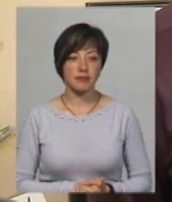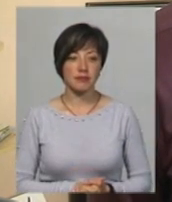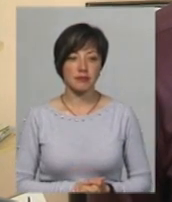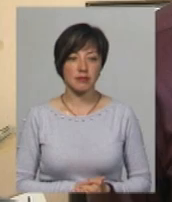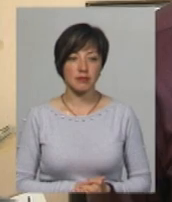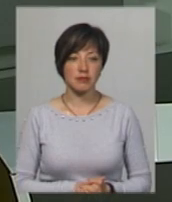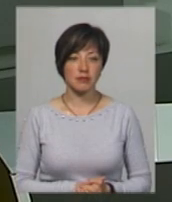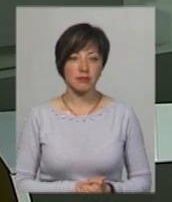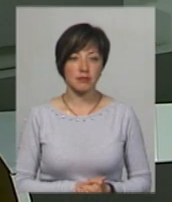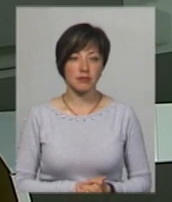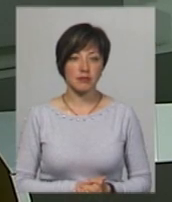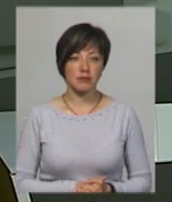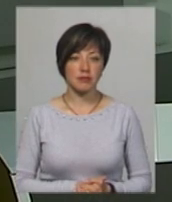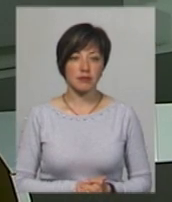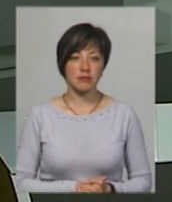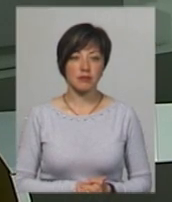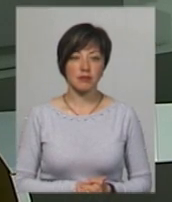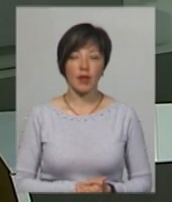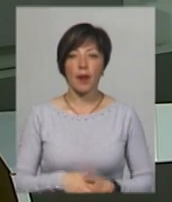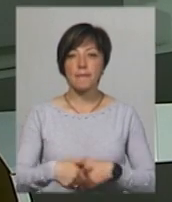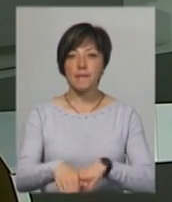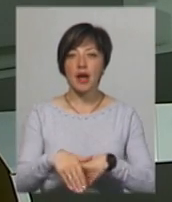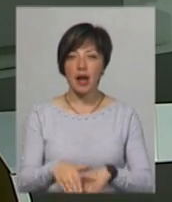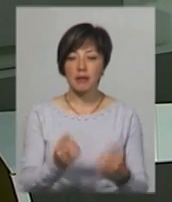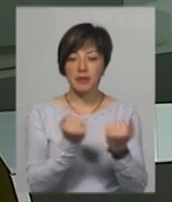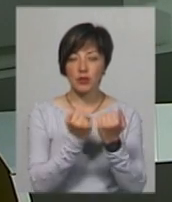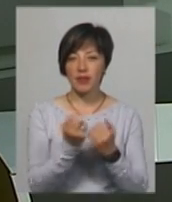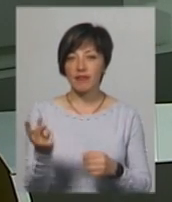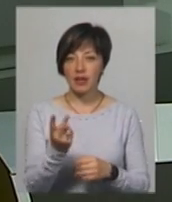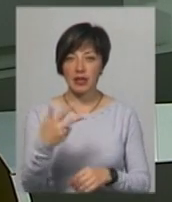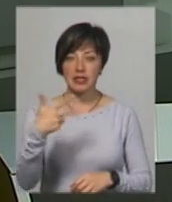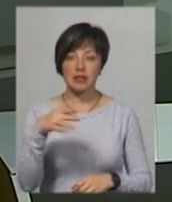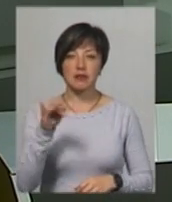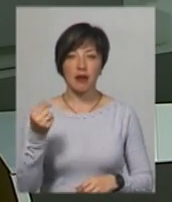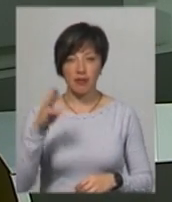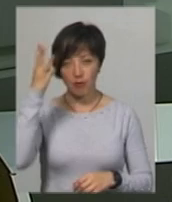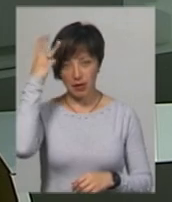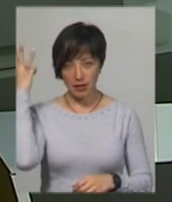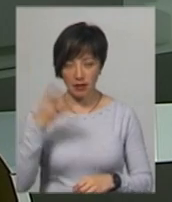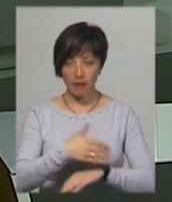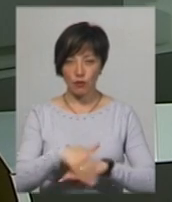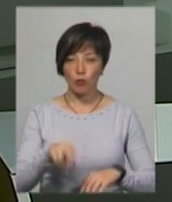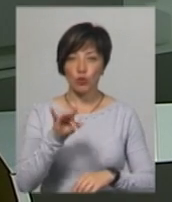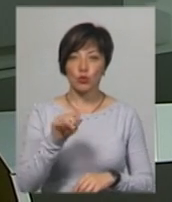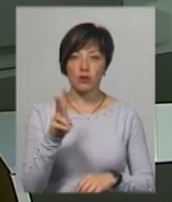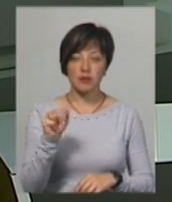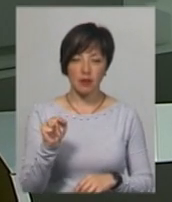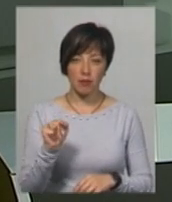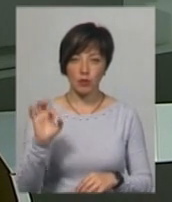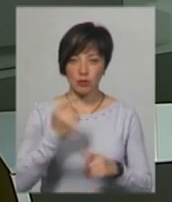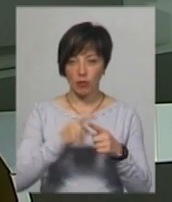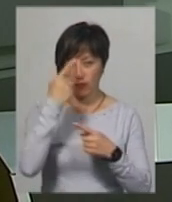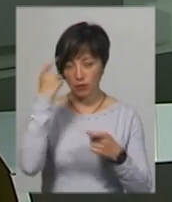канікули. Парад близнюків та двійнят відбудеться 30 травня у Хмельницькому на вулиці Проскурівській. Про